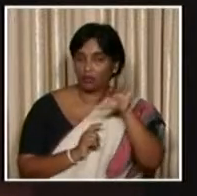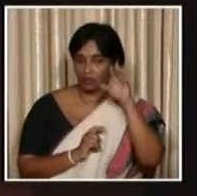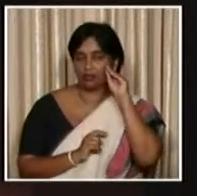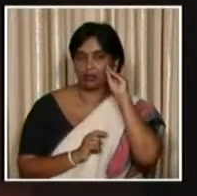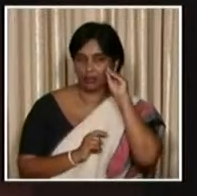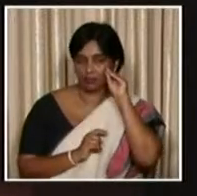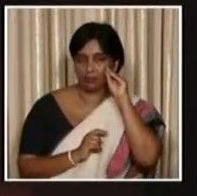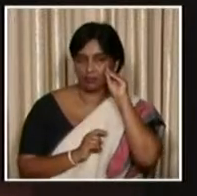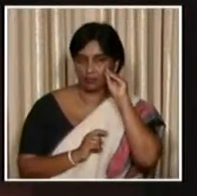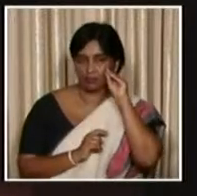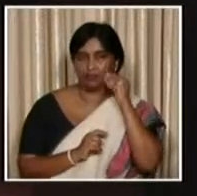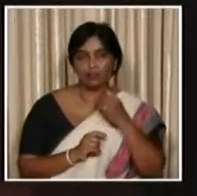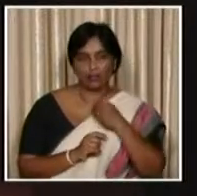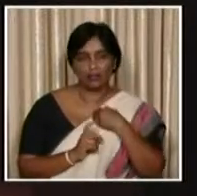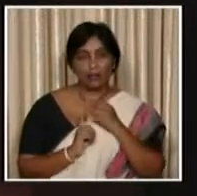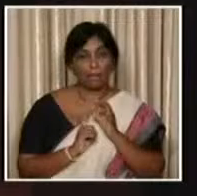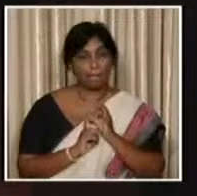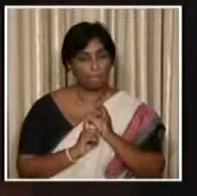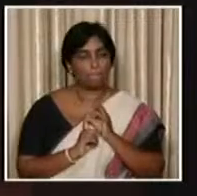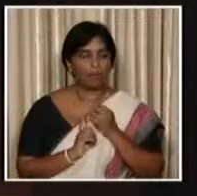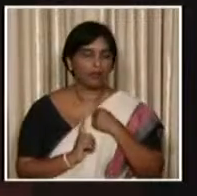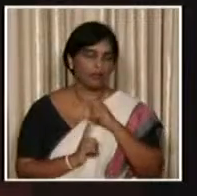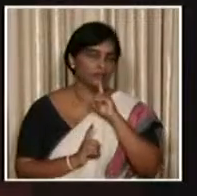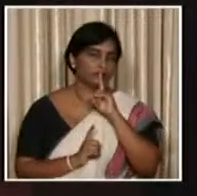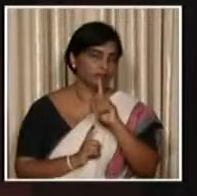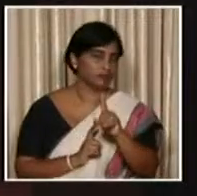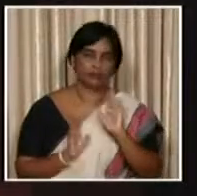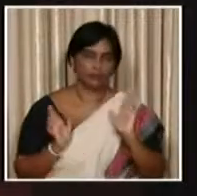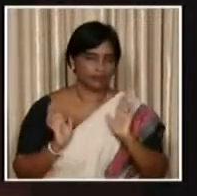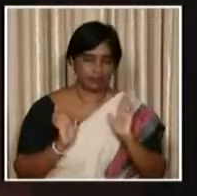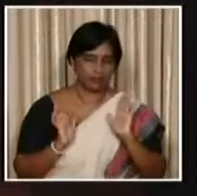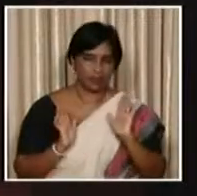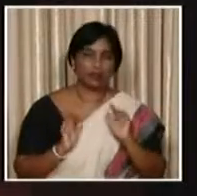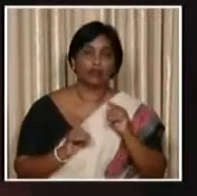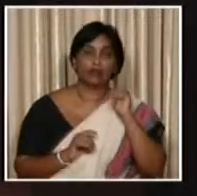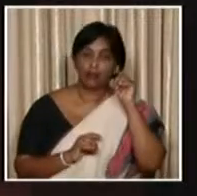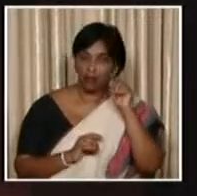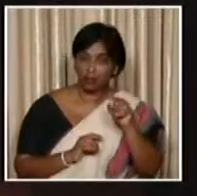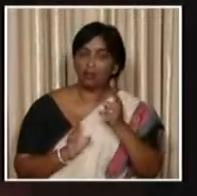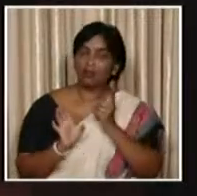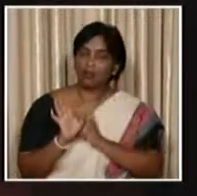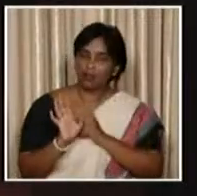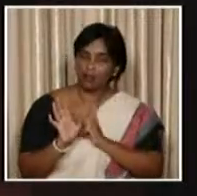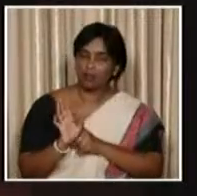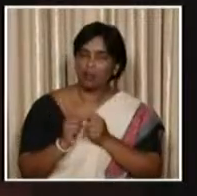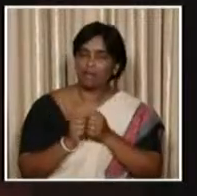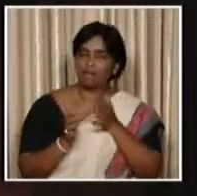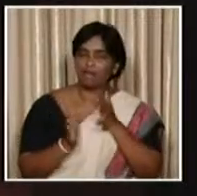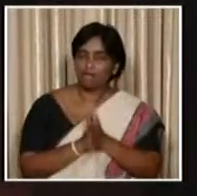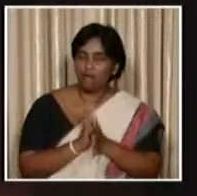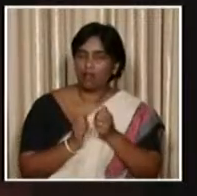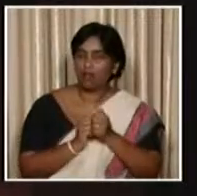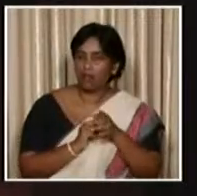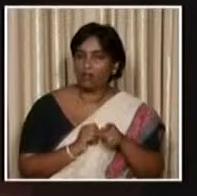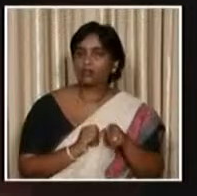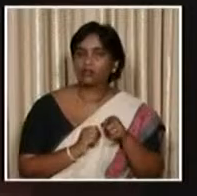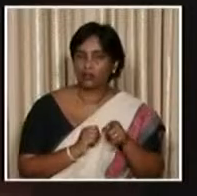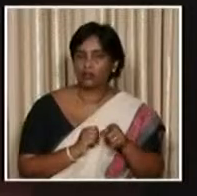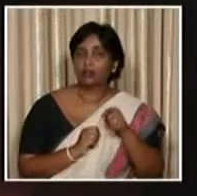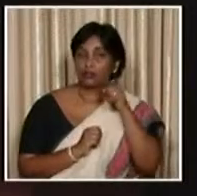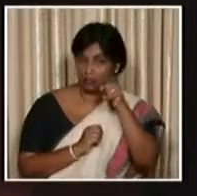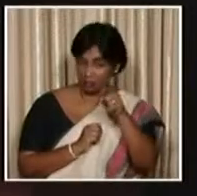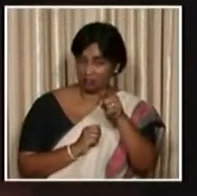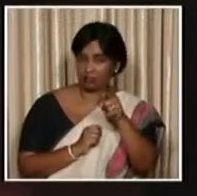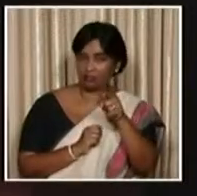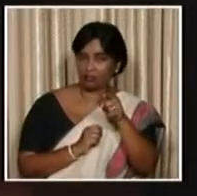ගන්න. මම මේක පුද්ගලික ඔබතුමාට කියන කාරණාවක් නෙවෙයි. ඔබතුමාට හැමදාම වැරදුණු තැන තමයි